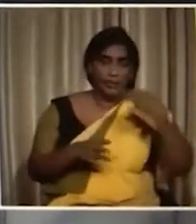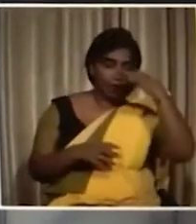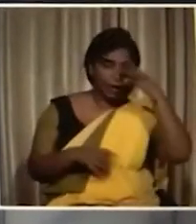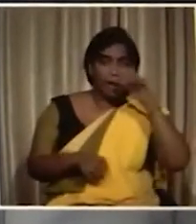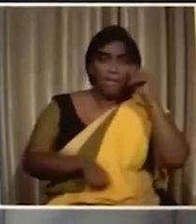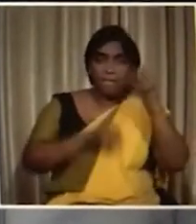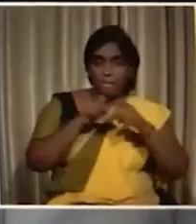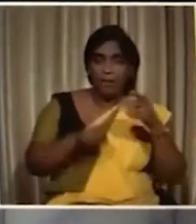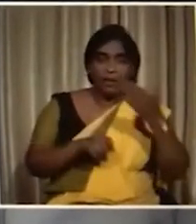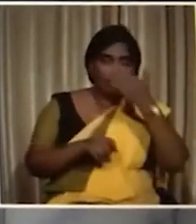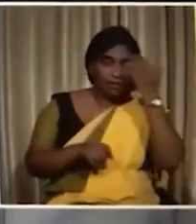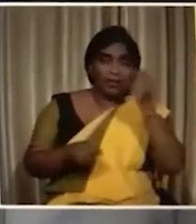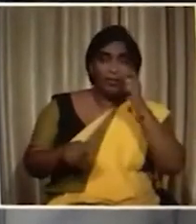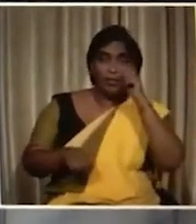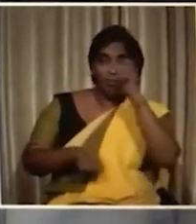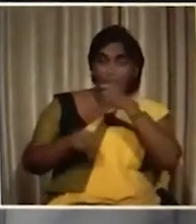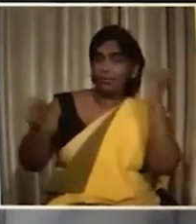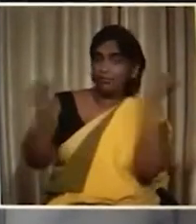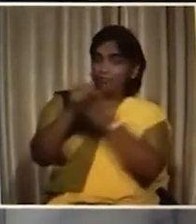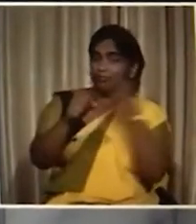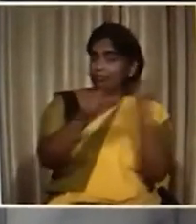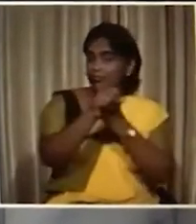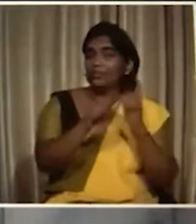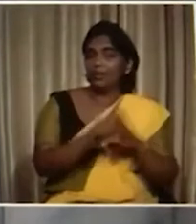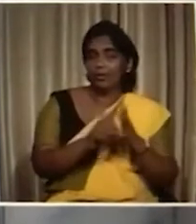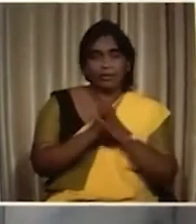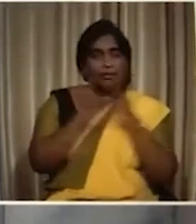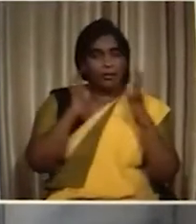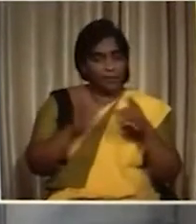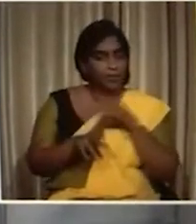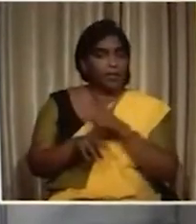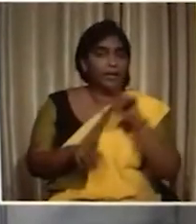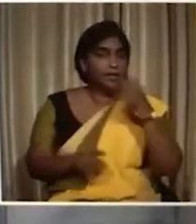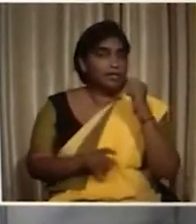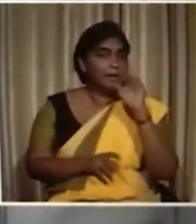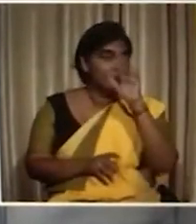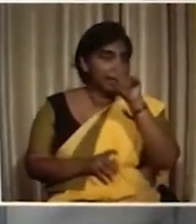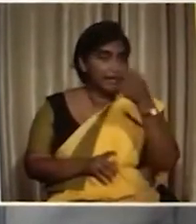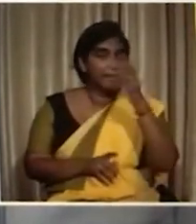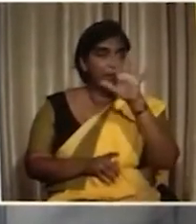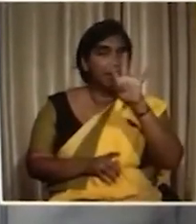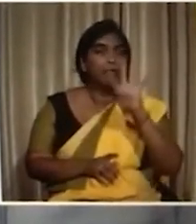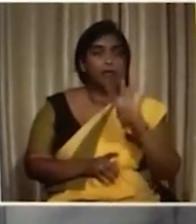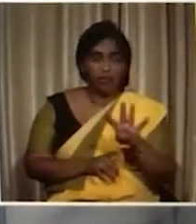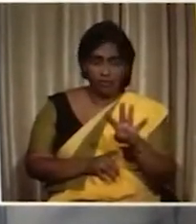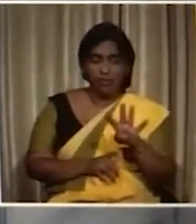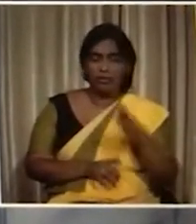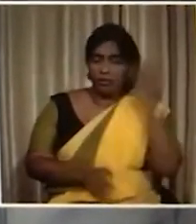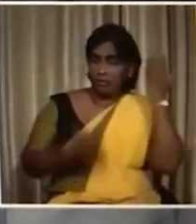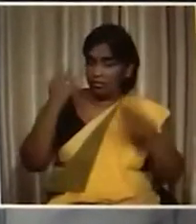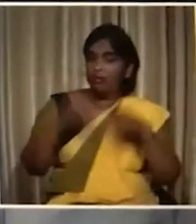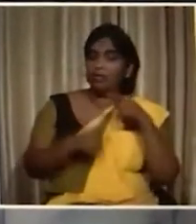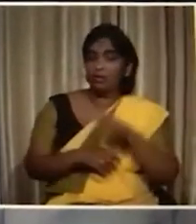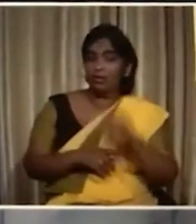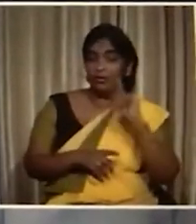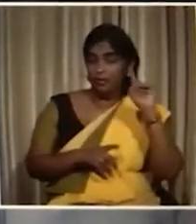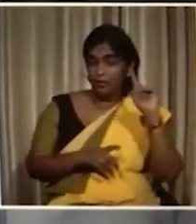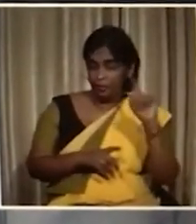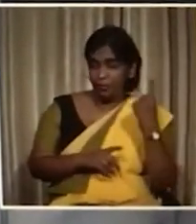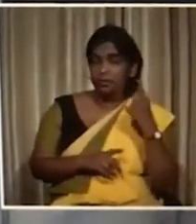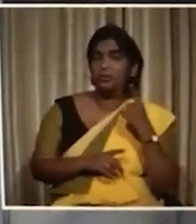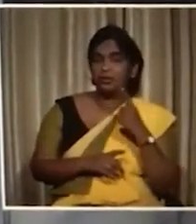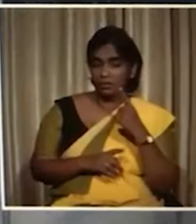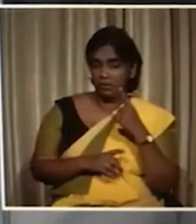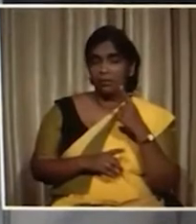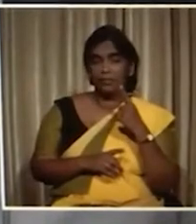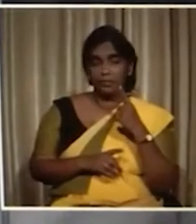செய்யப்பட்டார்கள். 154 விவசாயிகள் கந்தளாயிலே வைத்து கொலை செய்யப்பட்டார்கள். இதுதான் இலங்கையிலே முதல் தொடங்கிய ஒரு இனப்படுகொலையினுடைய